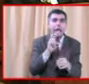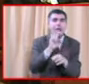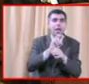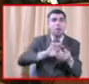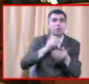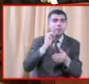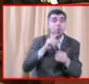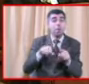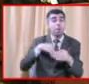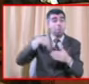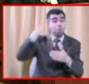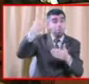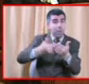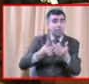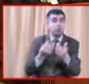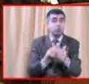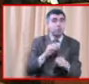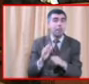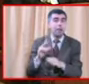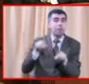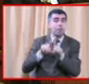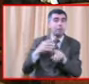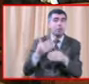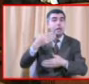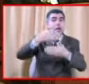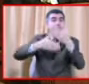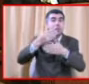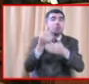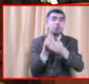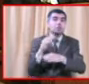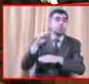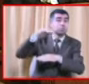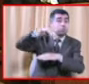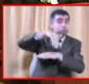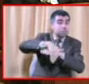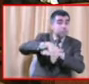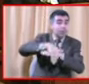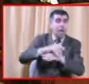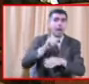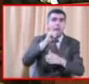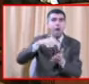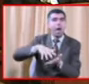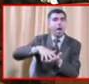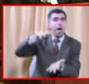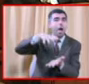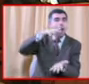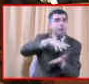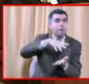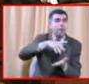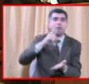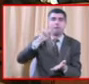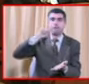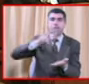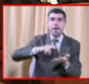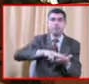التفكير في السدود في المستقبل. سيد الوزير، سد غريس، سد تيوزاكين على كير ضروري، وسد الخناق في ايت بو